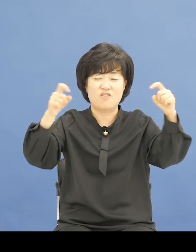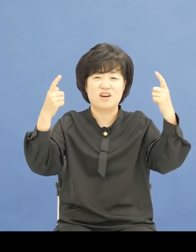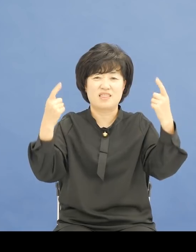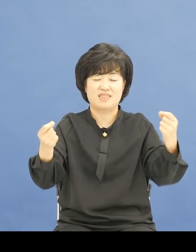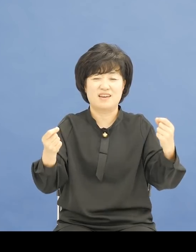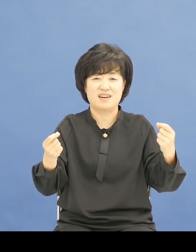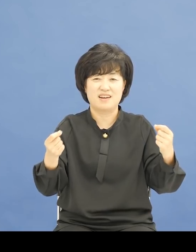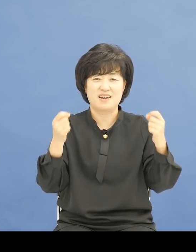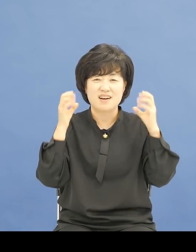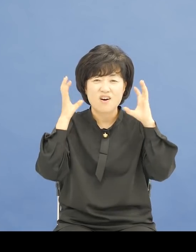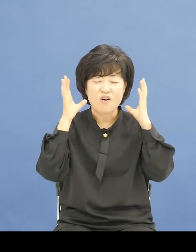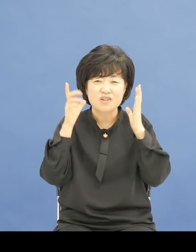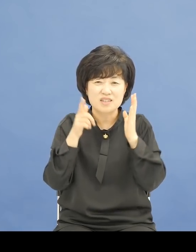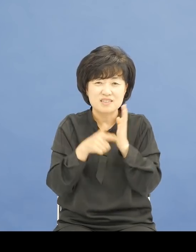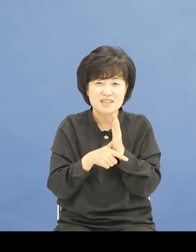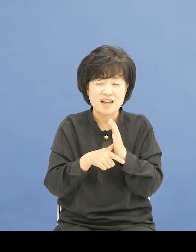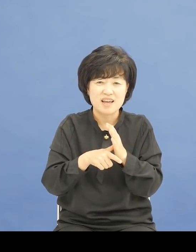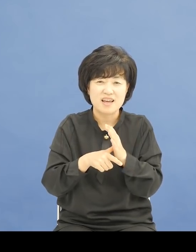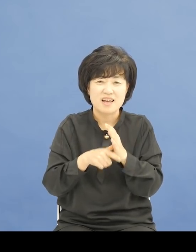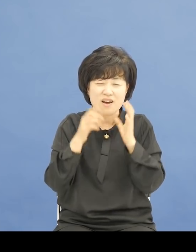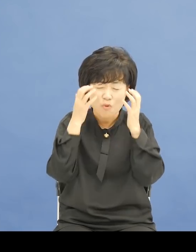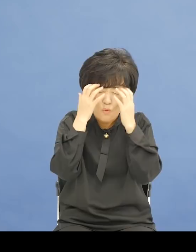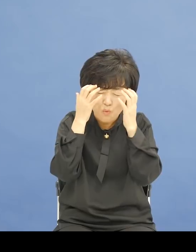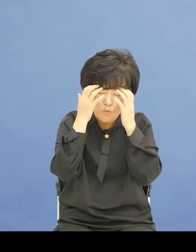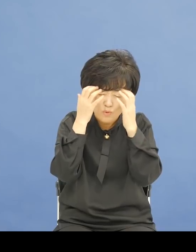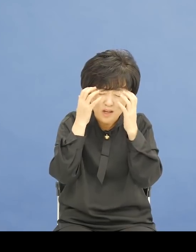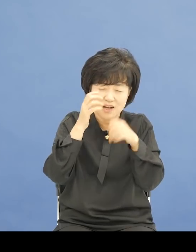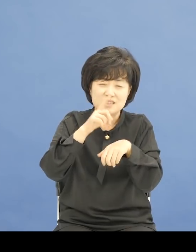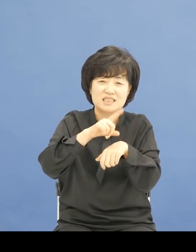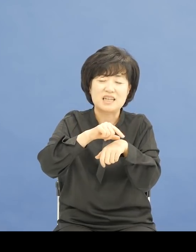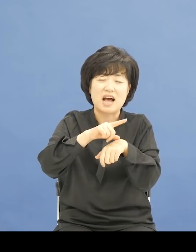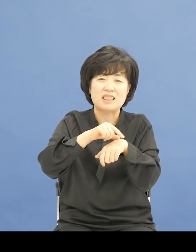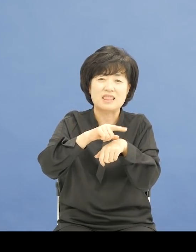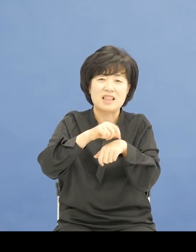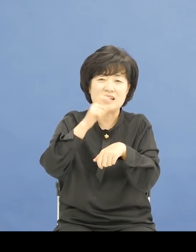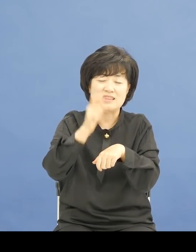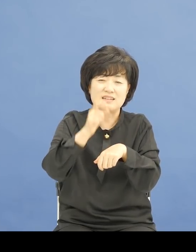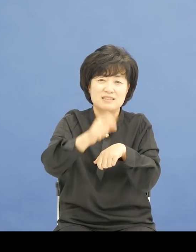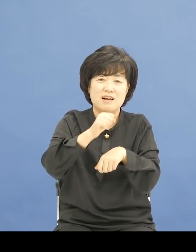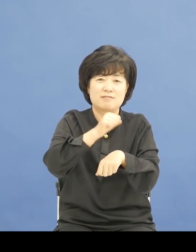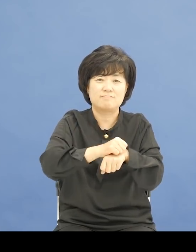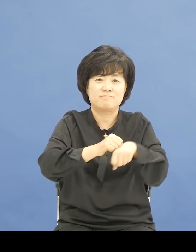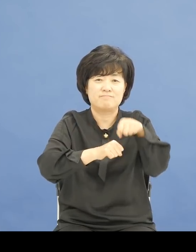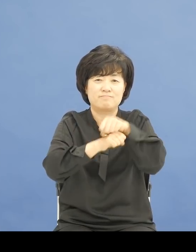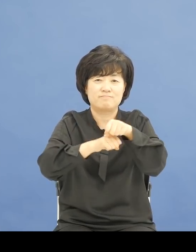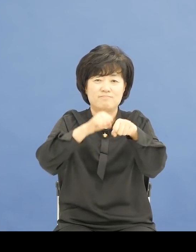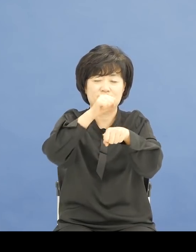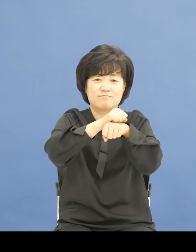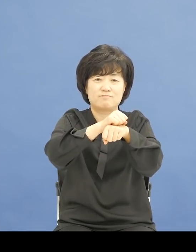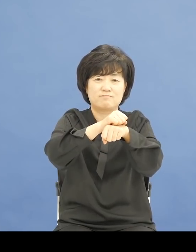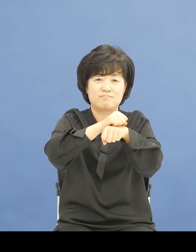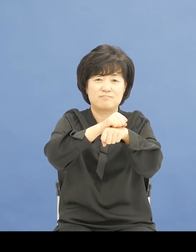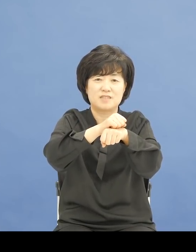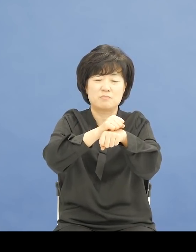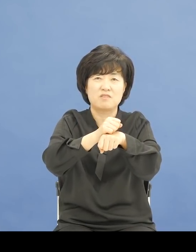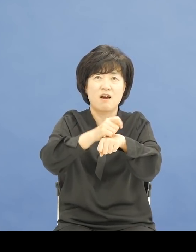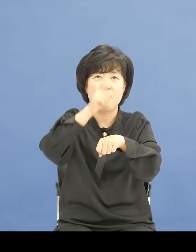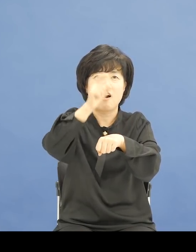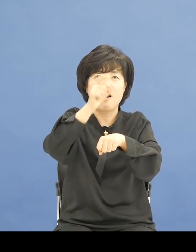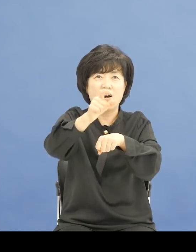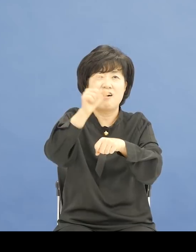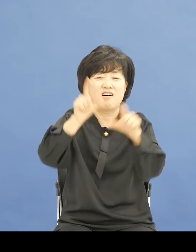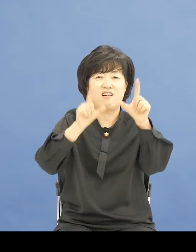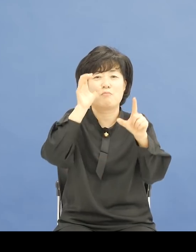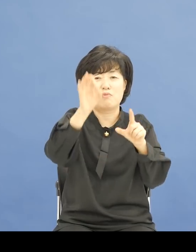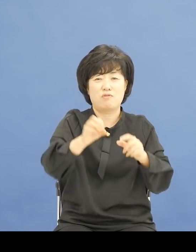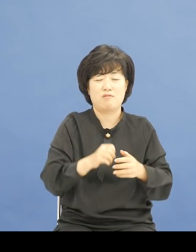들거든요. 맞아요. 그 네. 어린 시절에 그 시간들이 없었다면 네. 이 나이에 이렇게 단단할 수 그럼요. 있을까라는 생각이 들긴 하는 것 그렇죠.